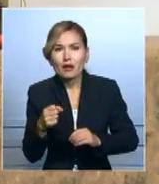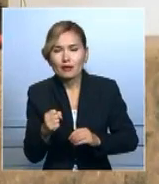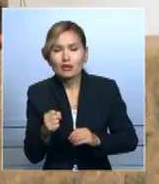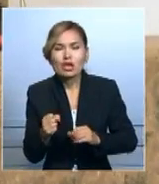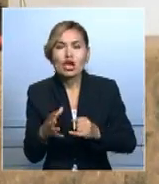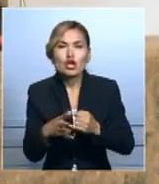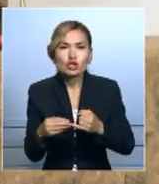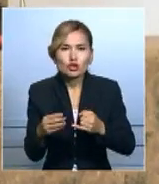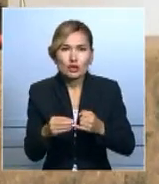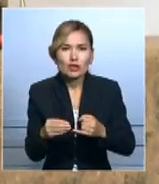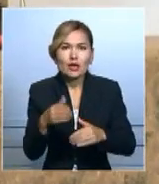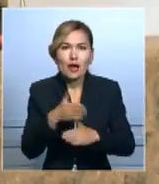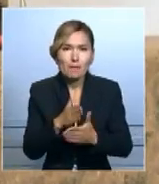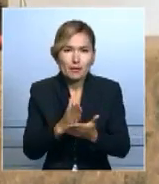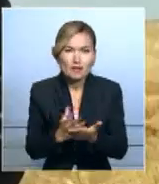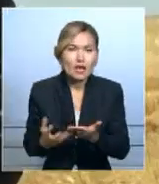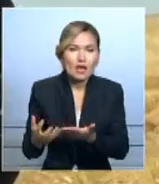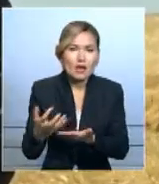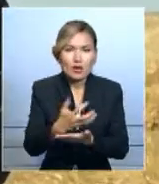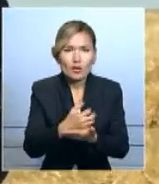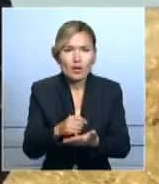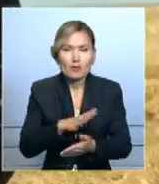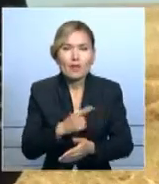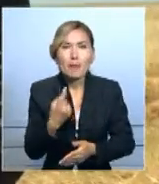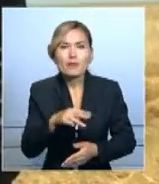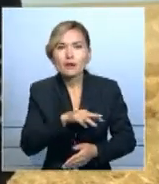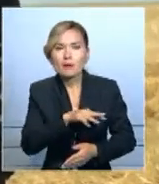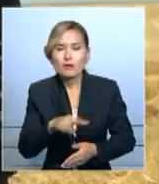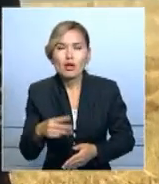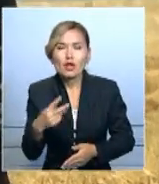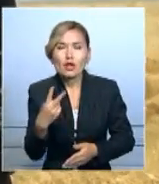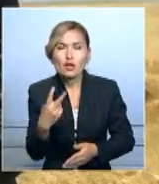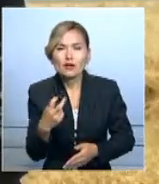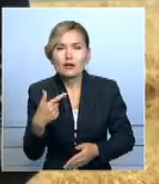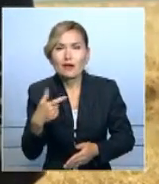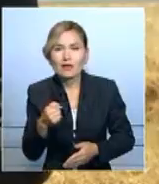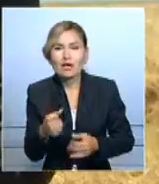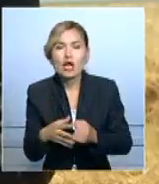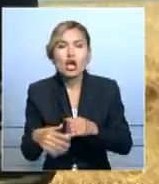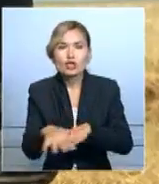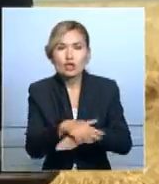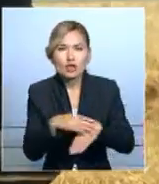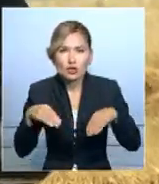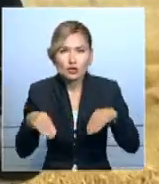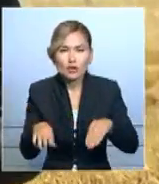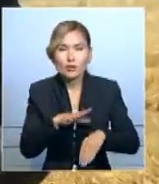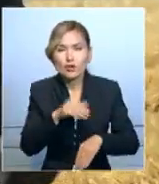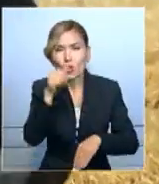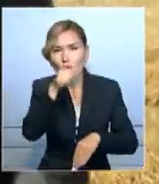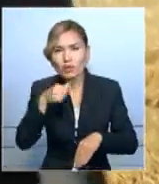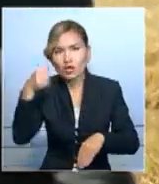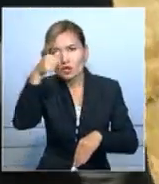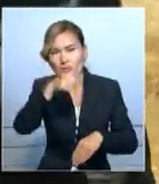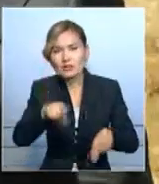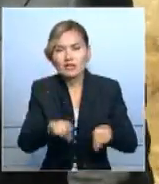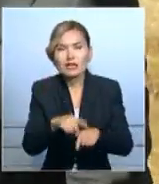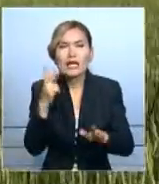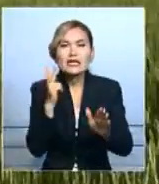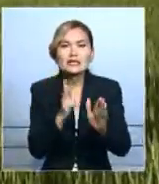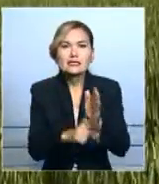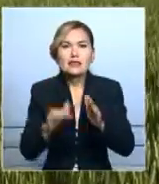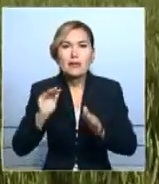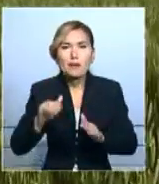жеткізілген. Жалпы биыл аймақта 1 миллион 200 мың гектарға астық тұқымы себілген. Өткен жылмен салыстырғанда бұл 80 мың гектарға көп.